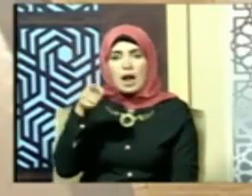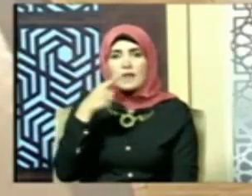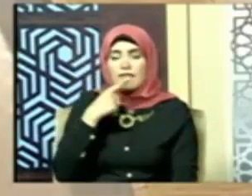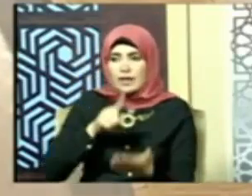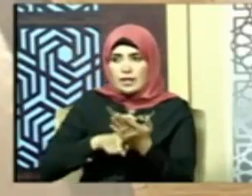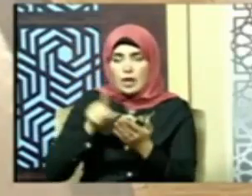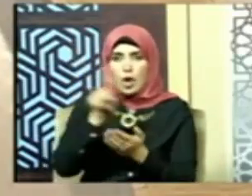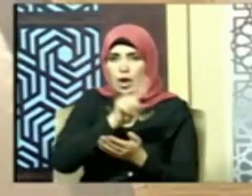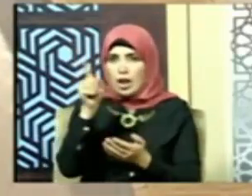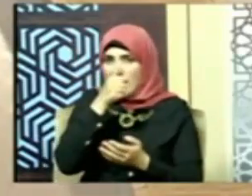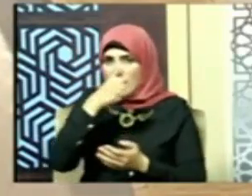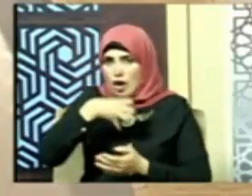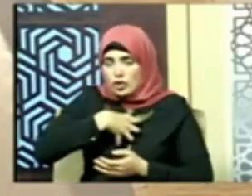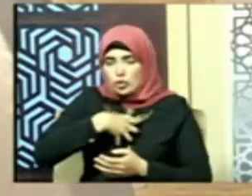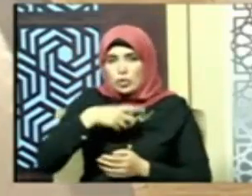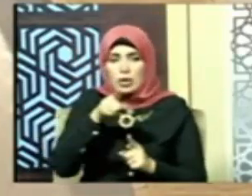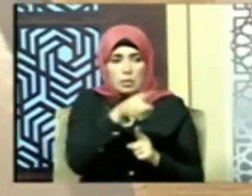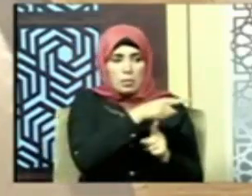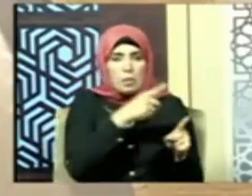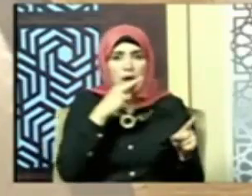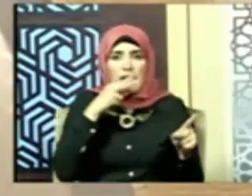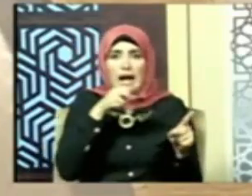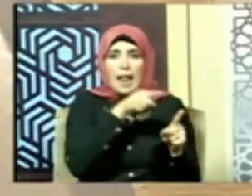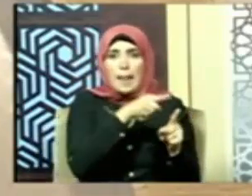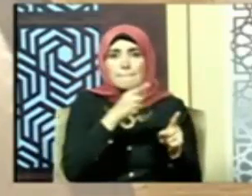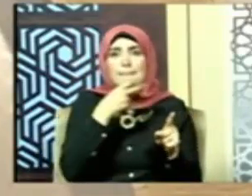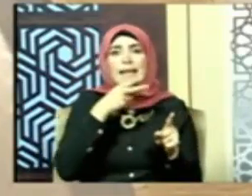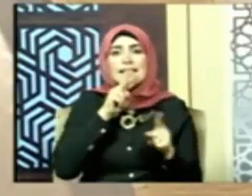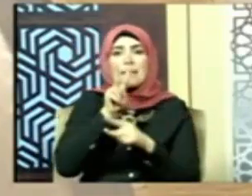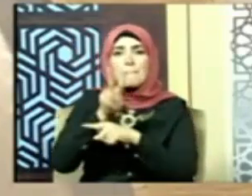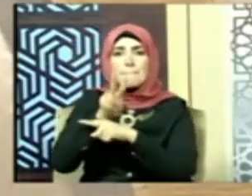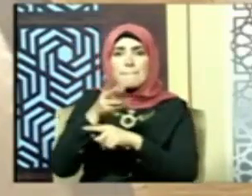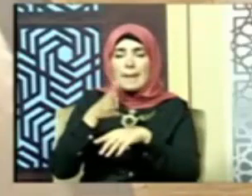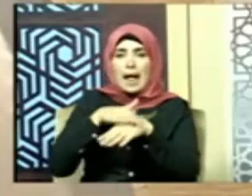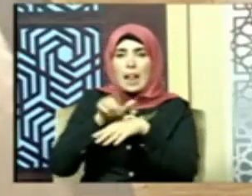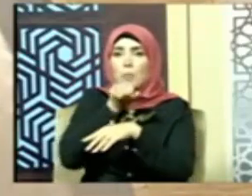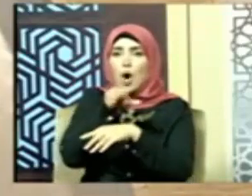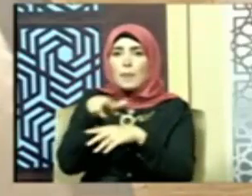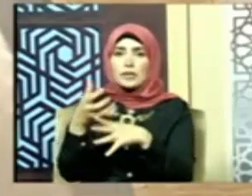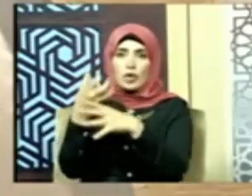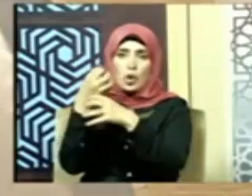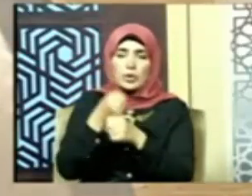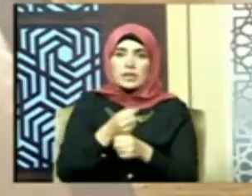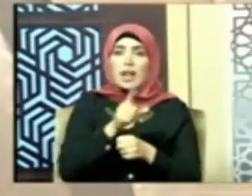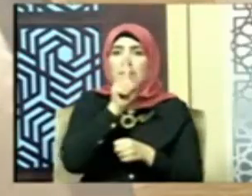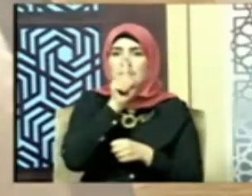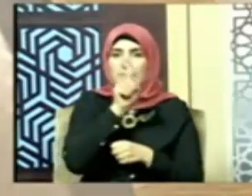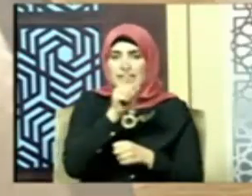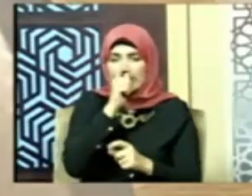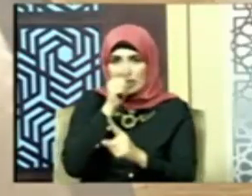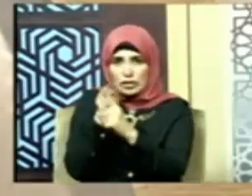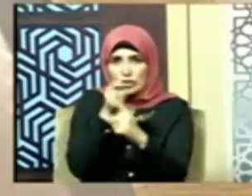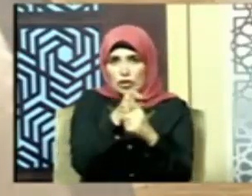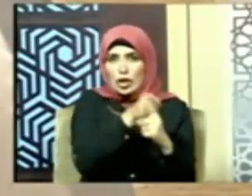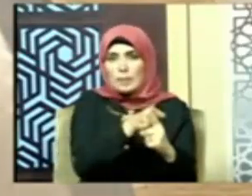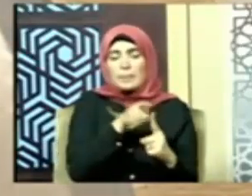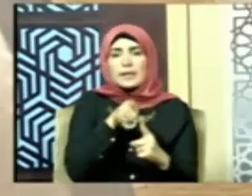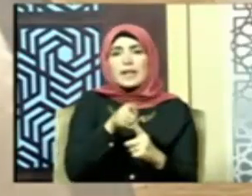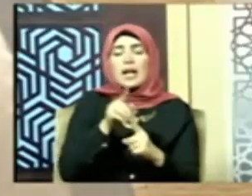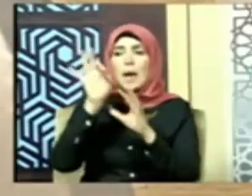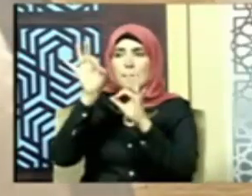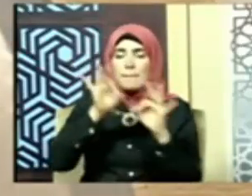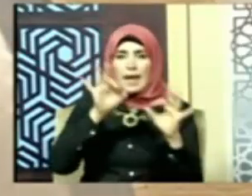يقولون، فإنهم لا يكذبونك ولكن الظالمين بآيات